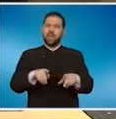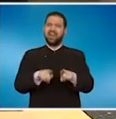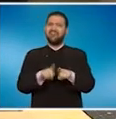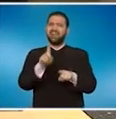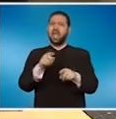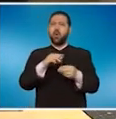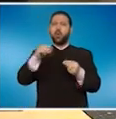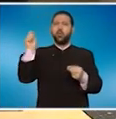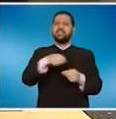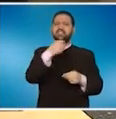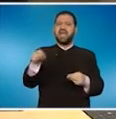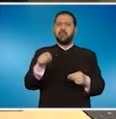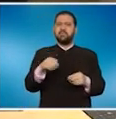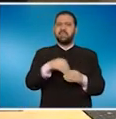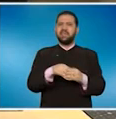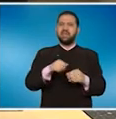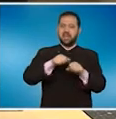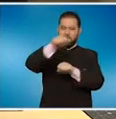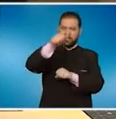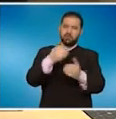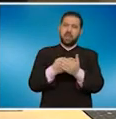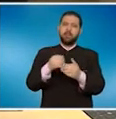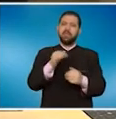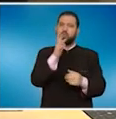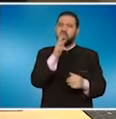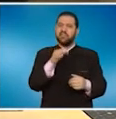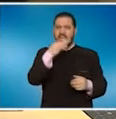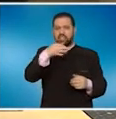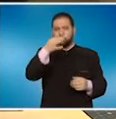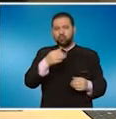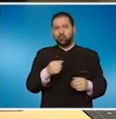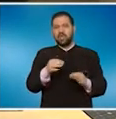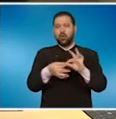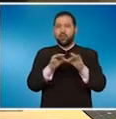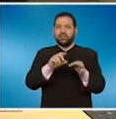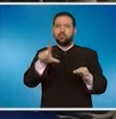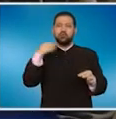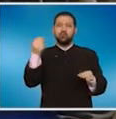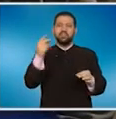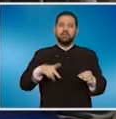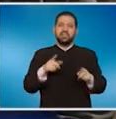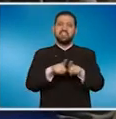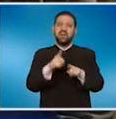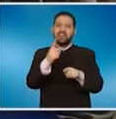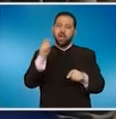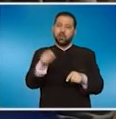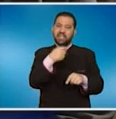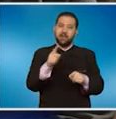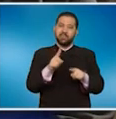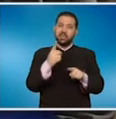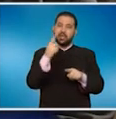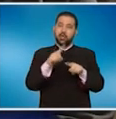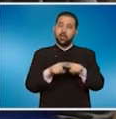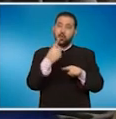pătrunzătoare ca o sabie. De fapt, în Epistola către Evrei, Sfântul Apostol Pavel spune că cuvântul lui Dumnezeu este ca o sabie cu două